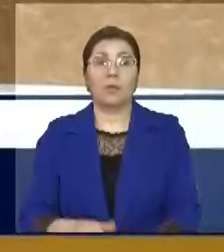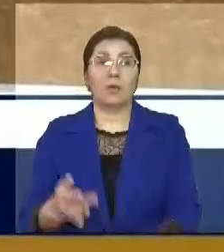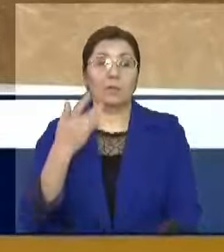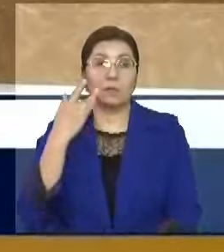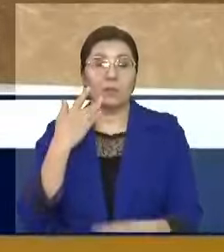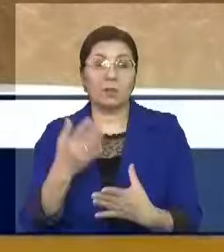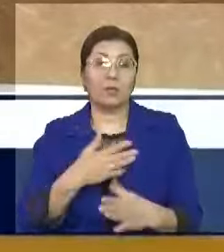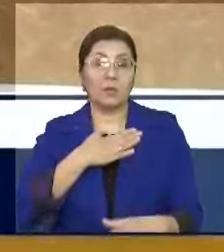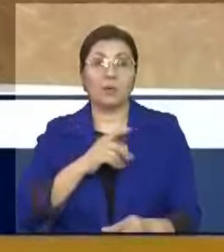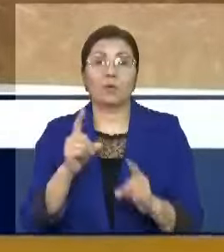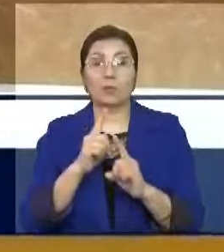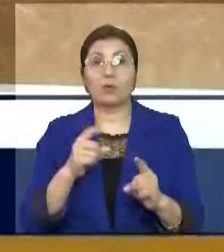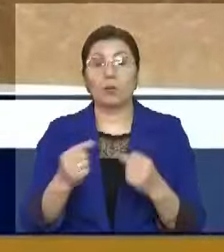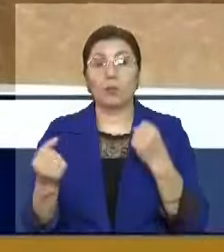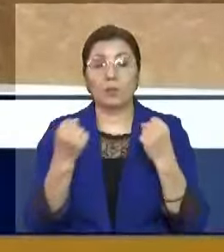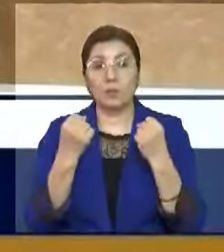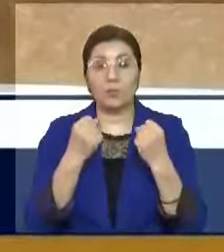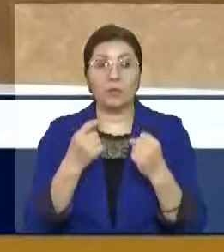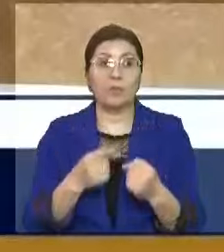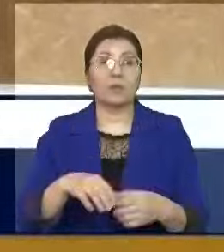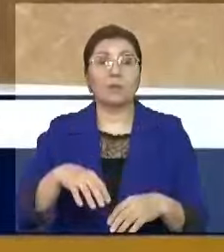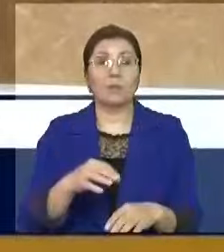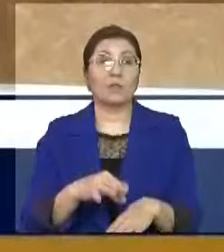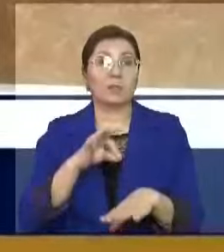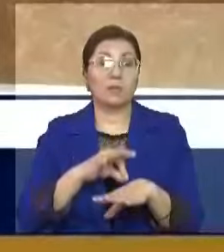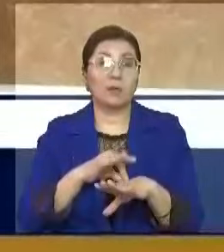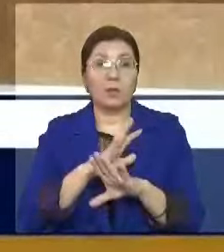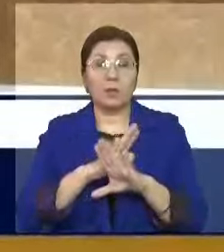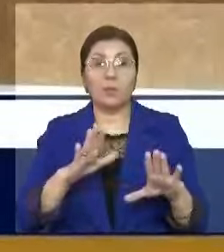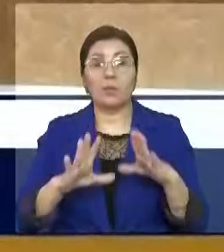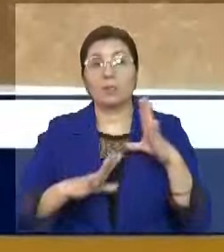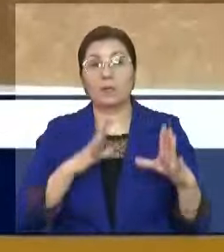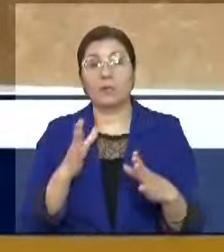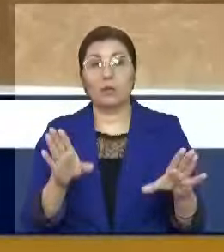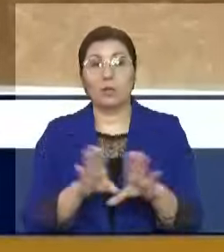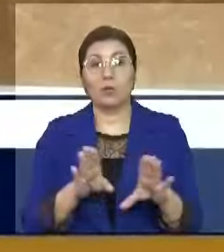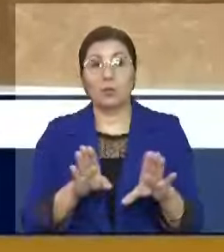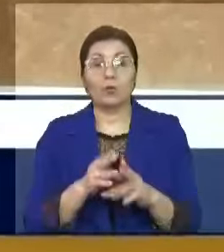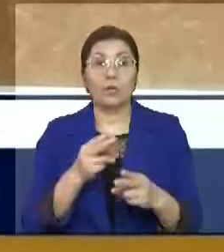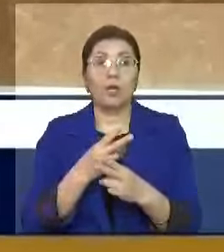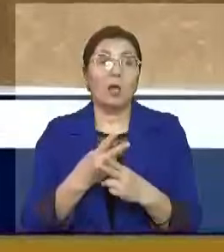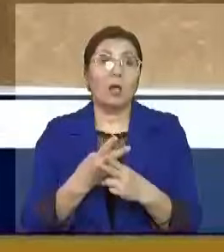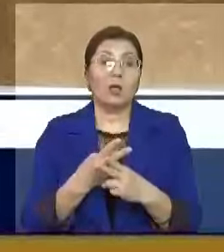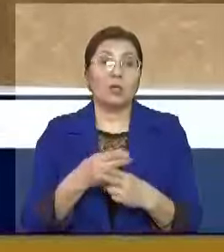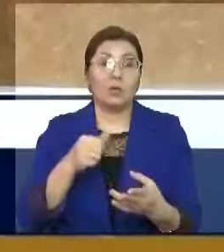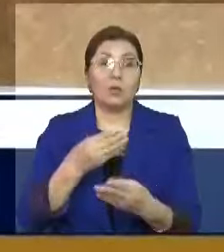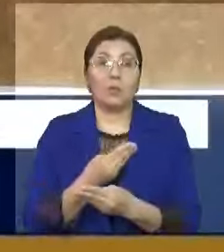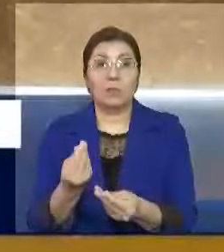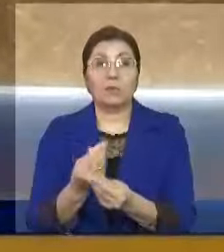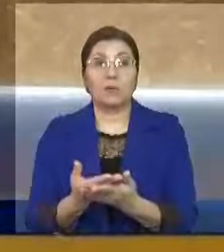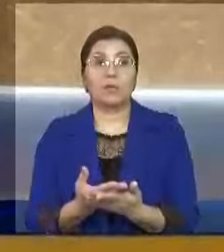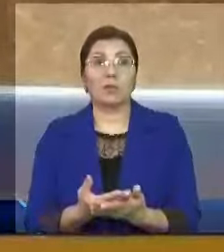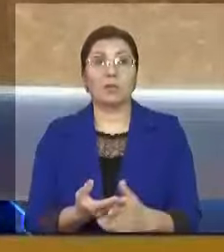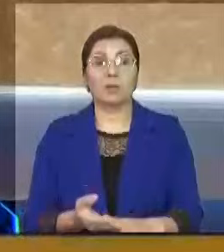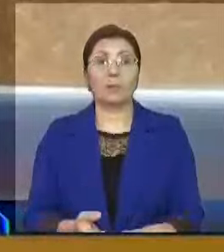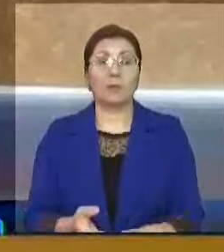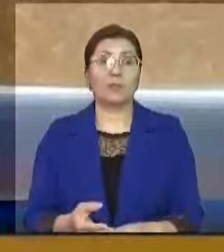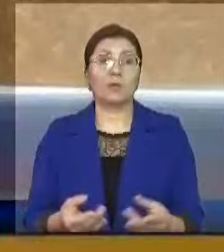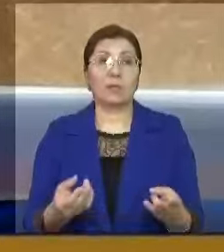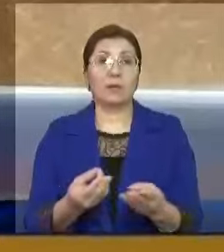Постоянно переживаем, чтобы спортсмен не получил травму, ведь усиленные тренировки тоже сказываются. Надо следить, чтобы борец не вымотался,